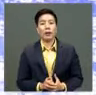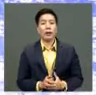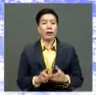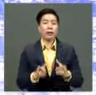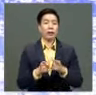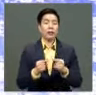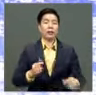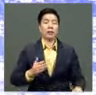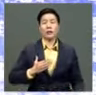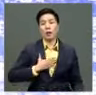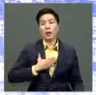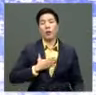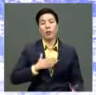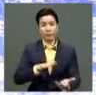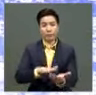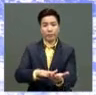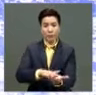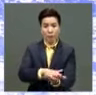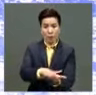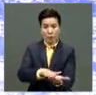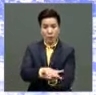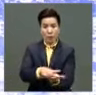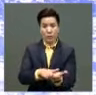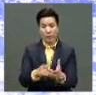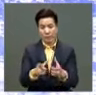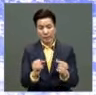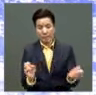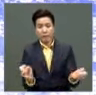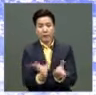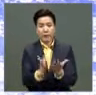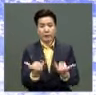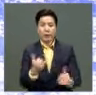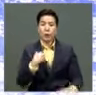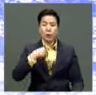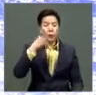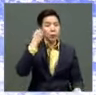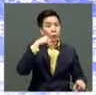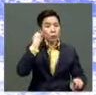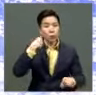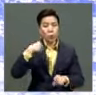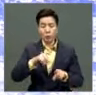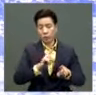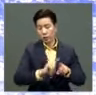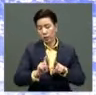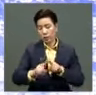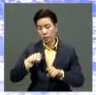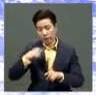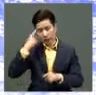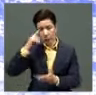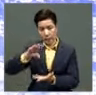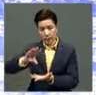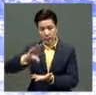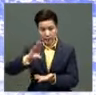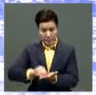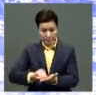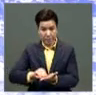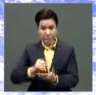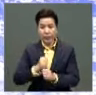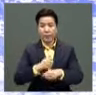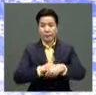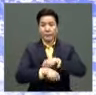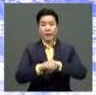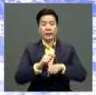จะต้องขออภัยในสิ่งที่เกิดขึ้นทุกๆเรื่องแล้วจะรับมาเป็นข้อปฏิบัติแล้วก็